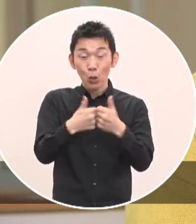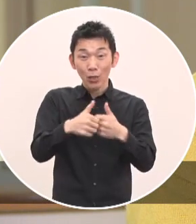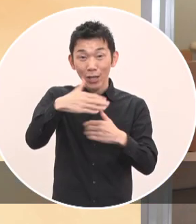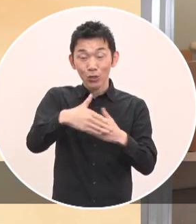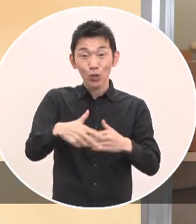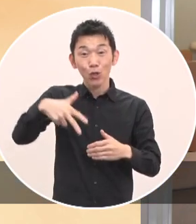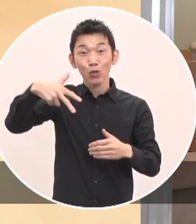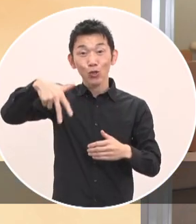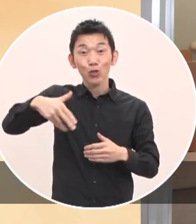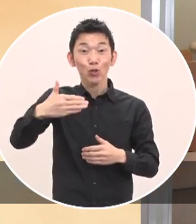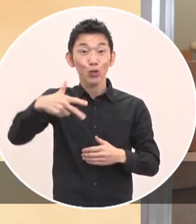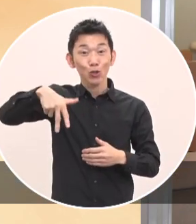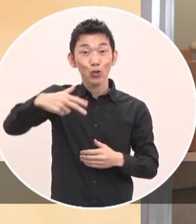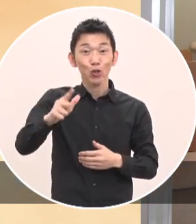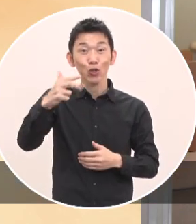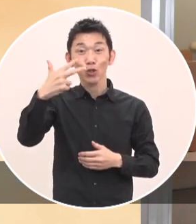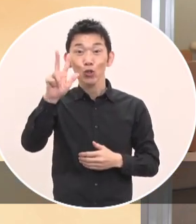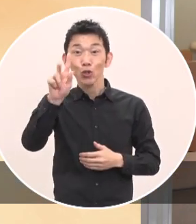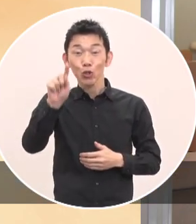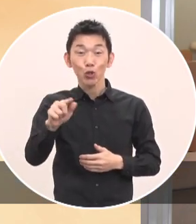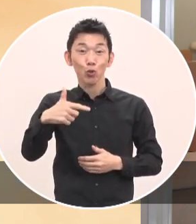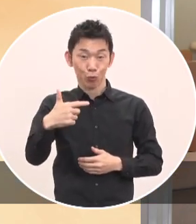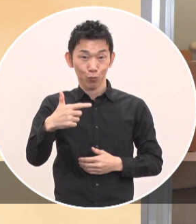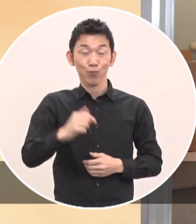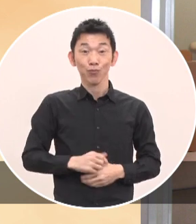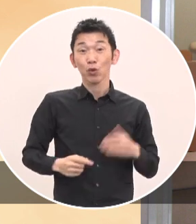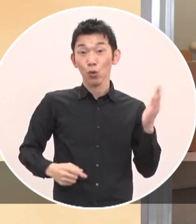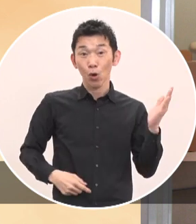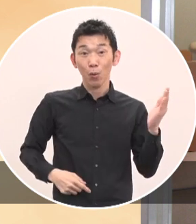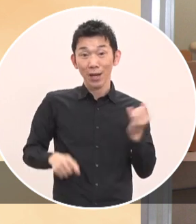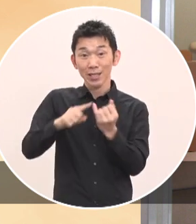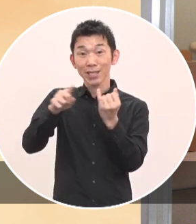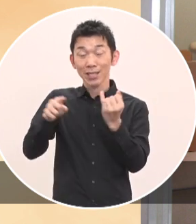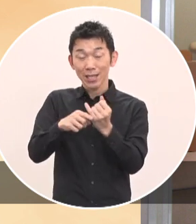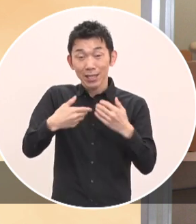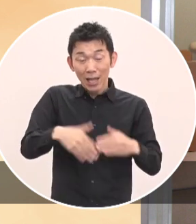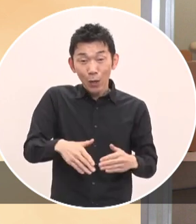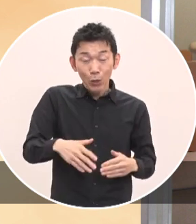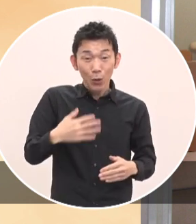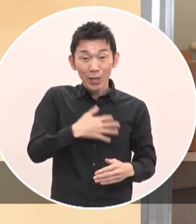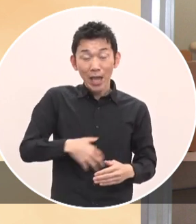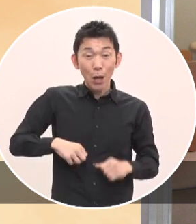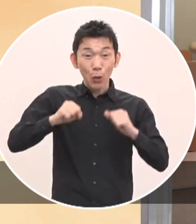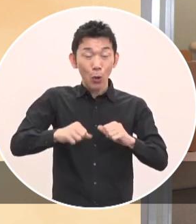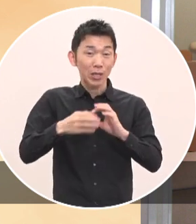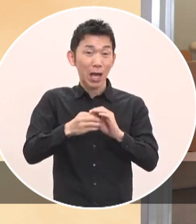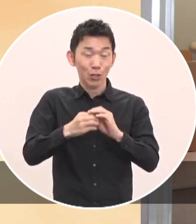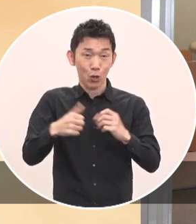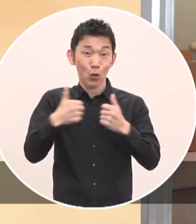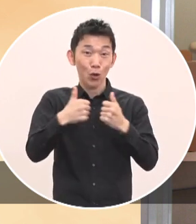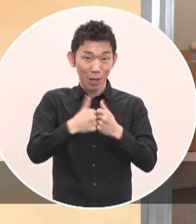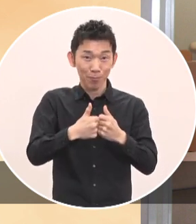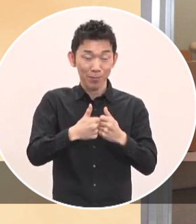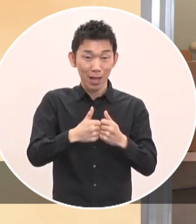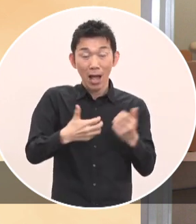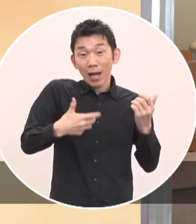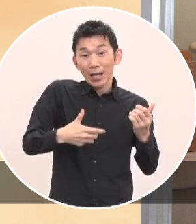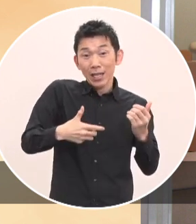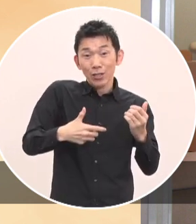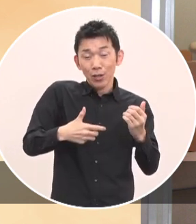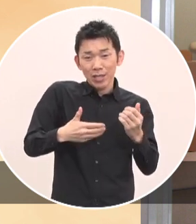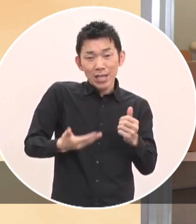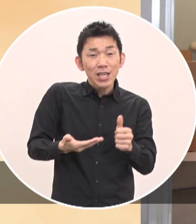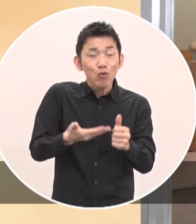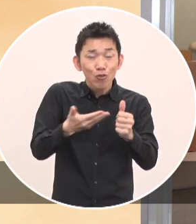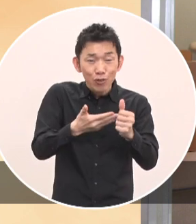ますこちらでは妊娠中から産後の健康のこと赤ちゃんの育児や発達発育